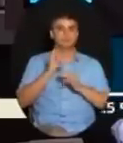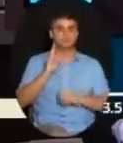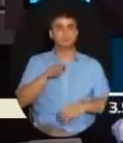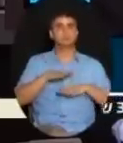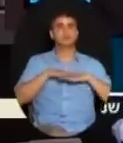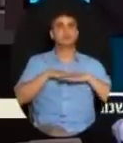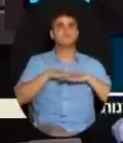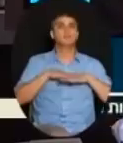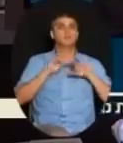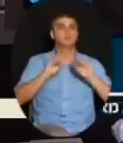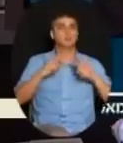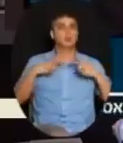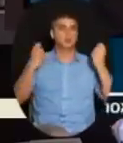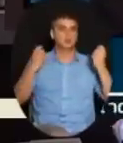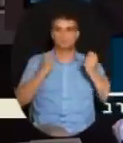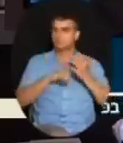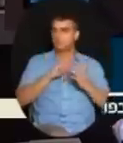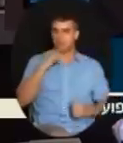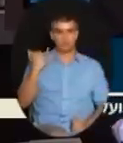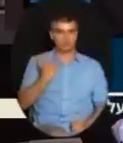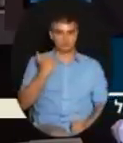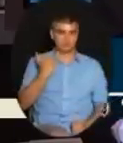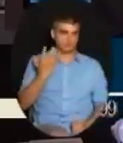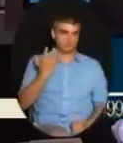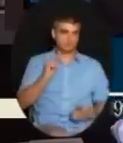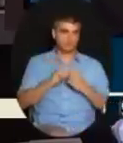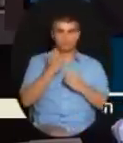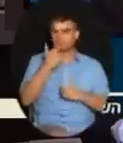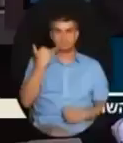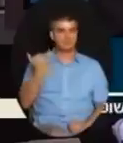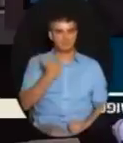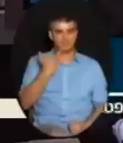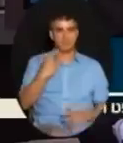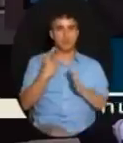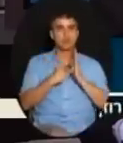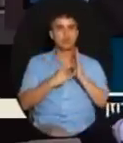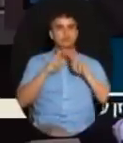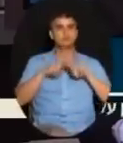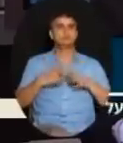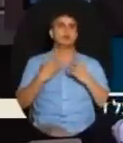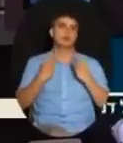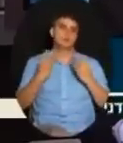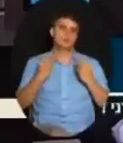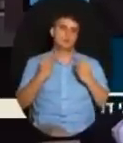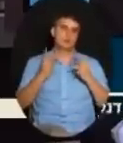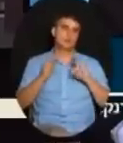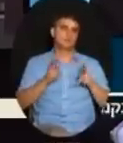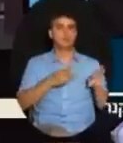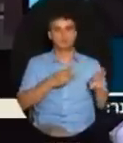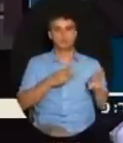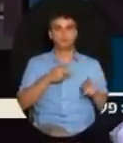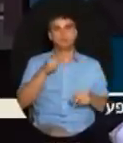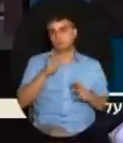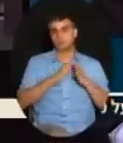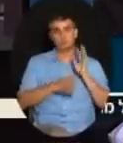יש תפקיד מחנך, כי לא תמיד, או כמעט תמיד, החוק משאיר הרבה מאוד פתחים